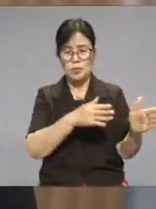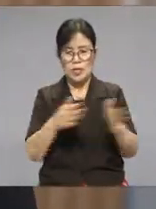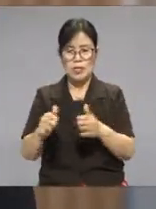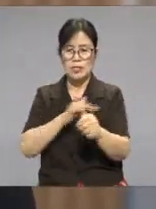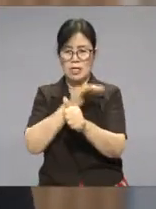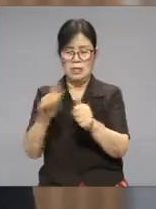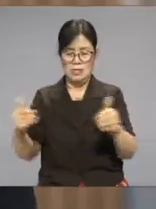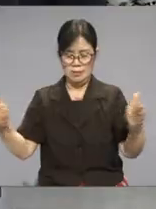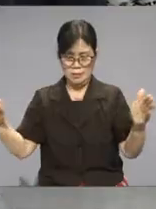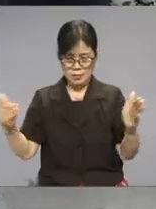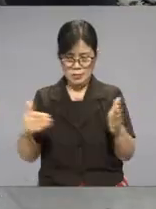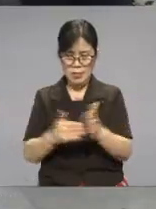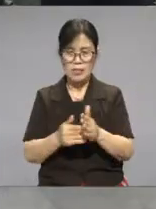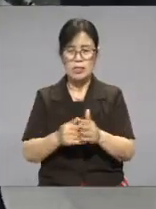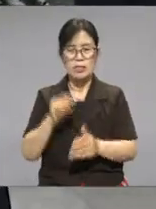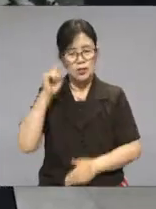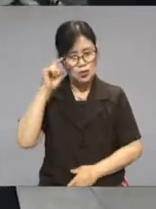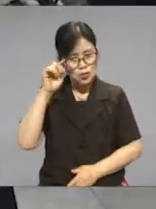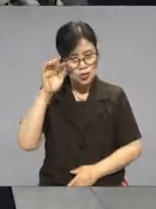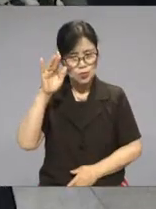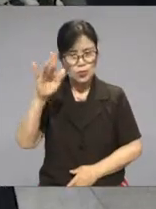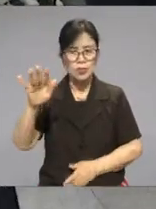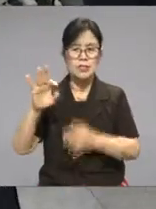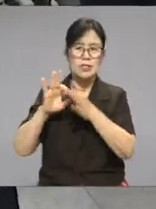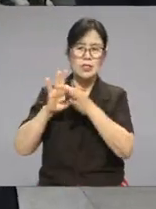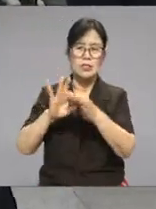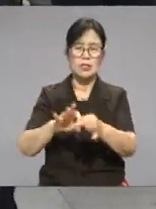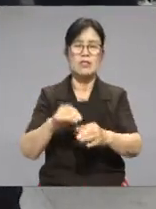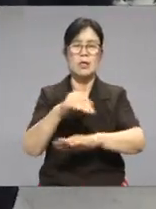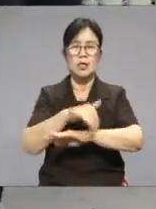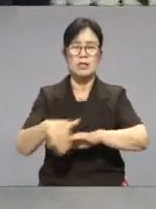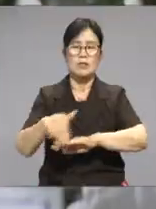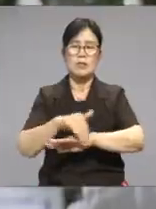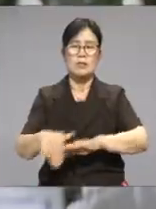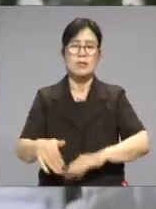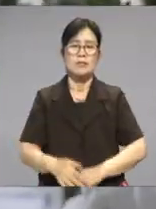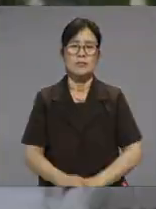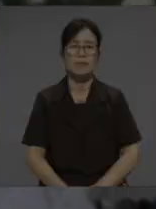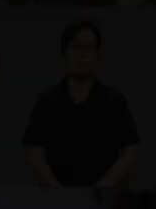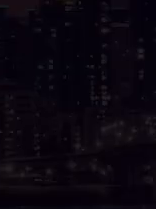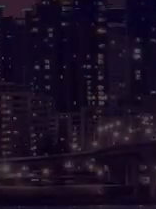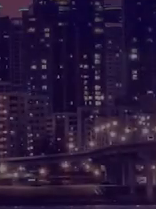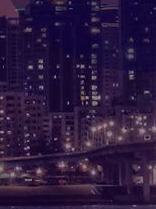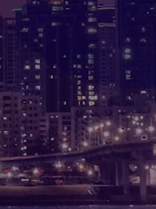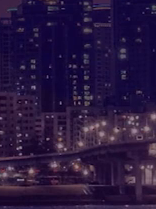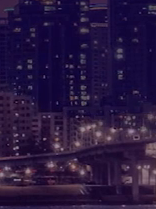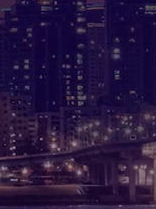장례가 마무리될 때까지 추모를 이어갈 계획입니다. OBS 뉴스 김대영입니다.